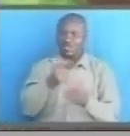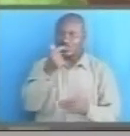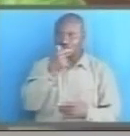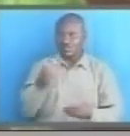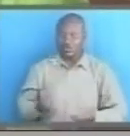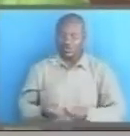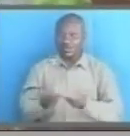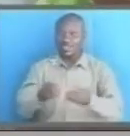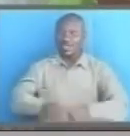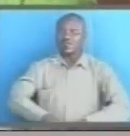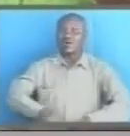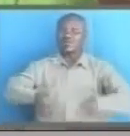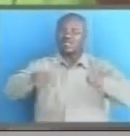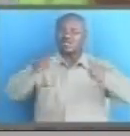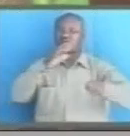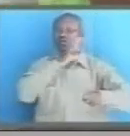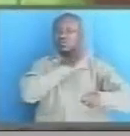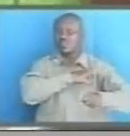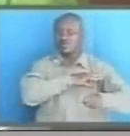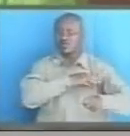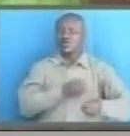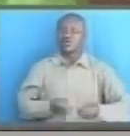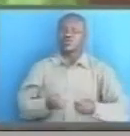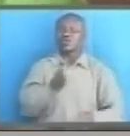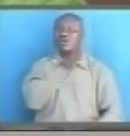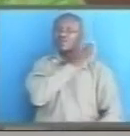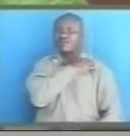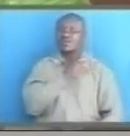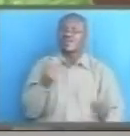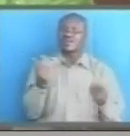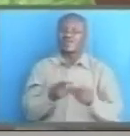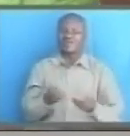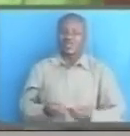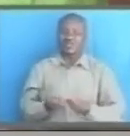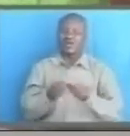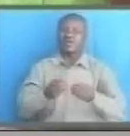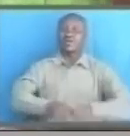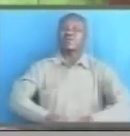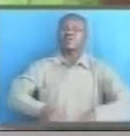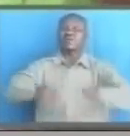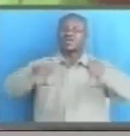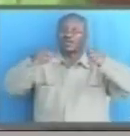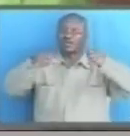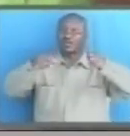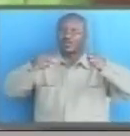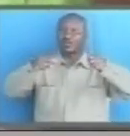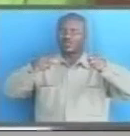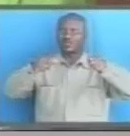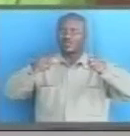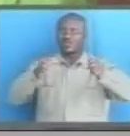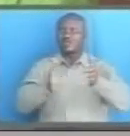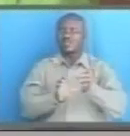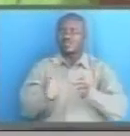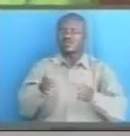tumeipa mamlaka ya kuajiri kupandisha vyeo basi tuipe mamlaka naamini mishahara itaendelea kulipwa na serikali Kuu kupitia